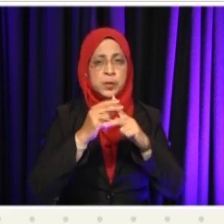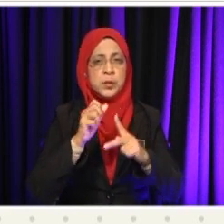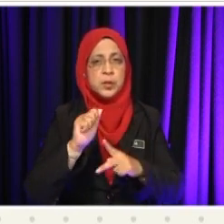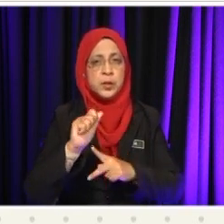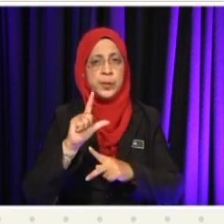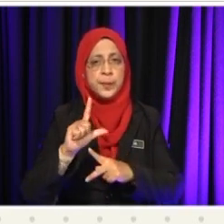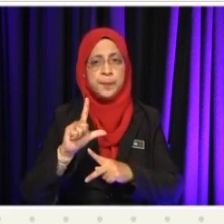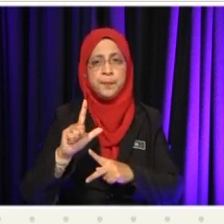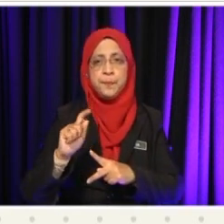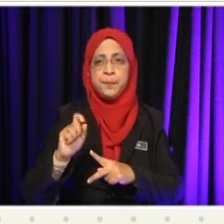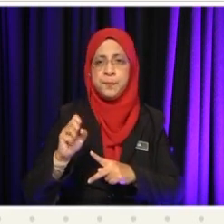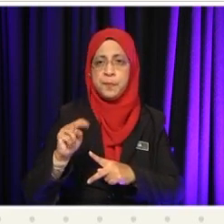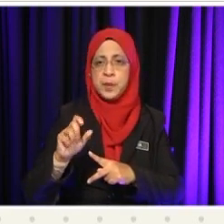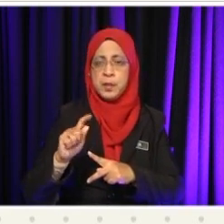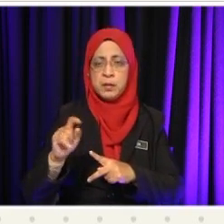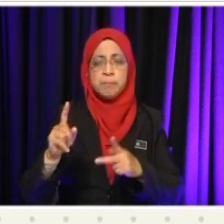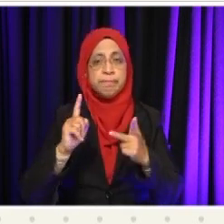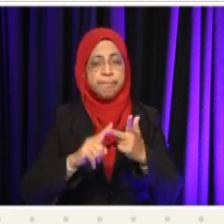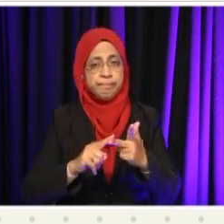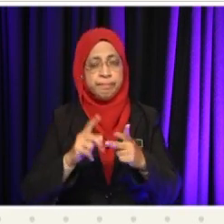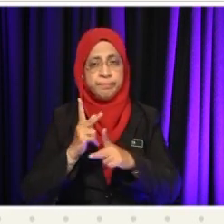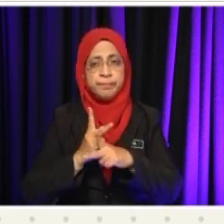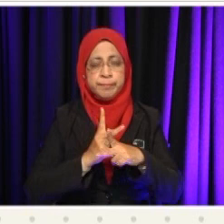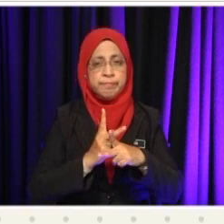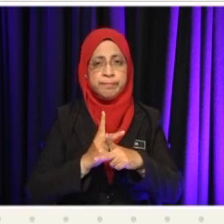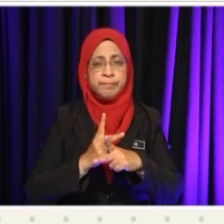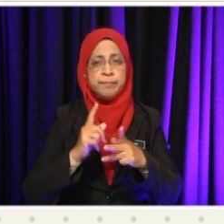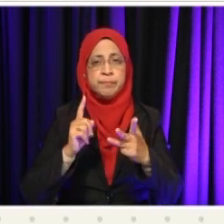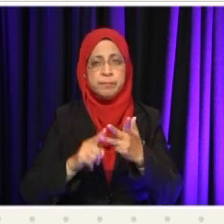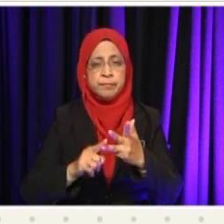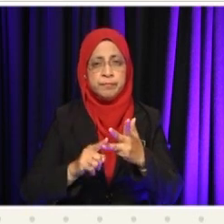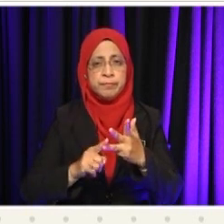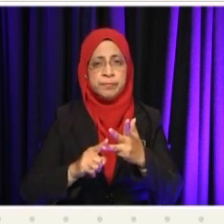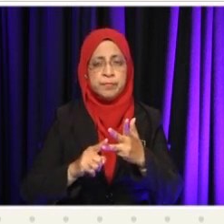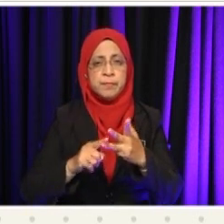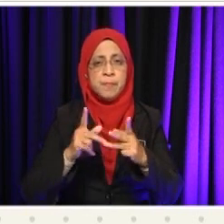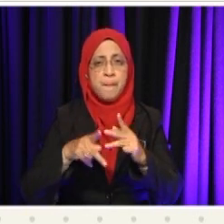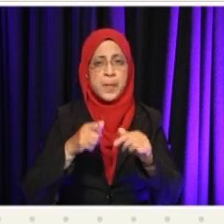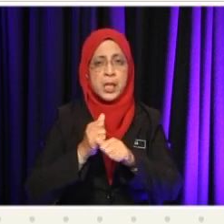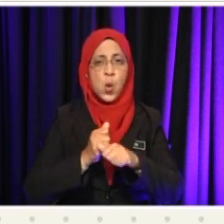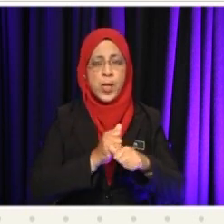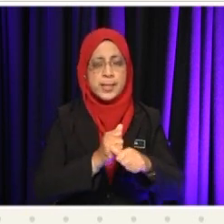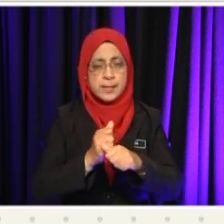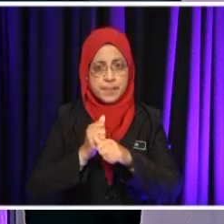arahan dan juga kawalan dan yang terakhir adalah station pengawasan